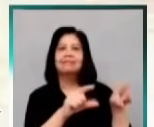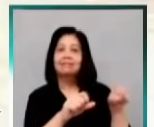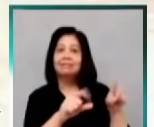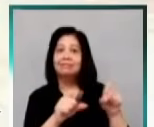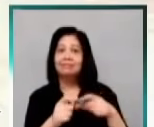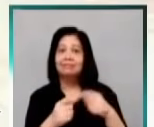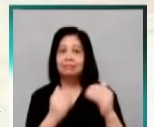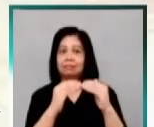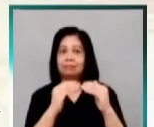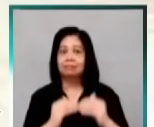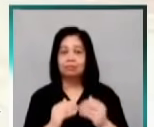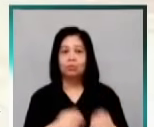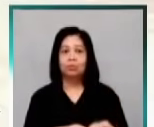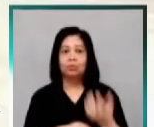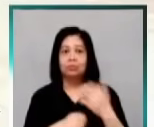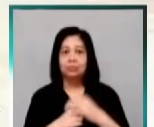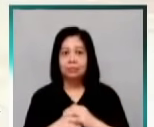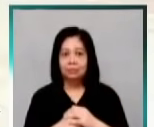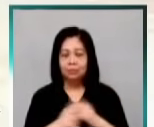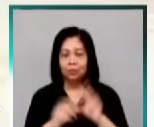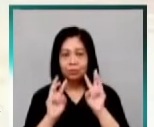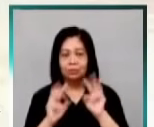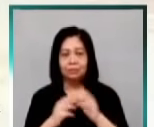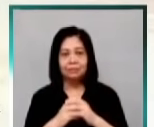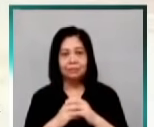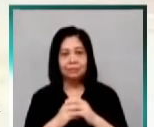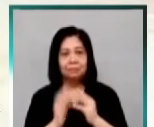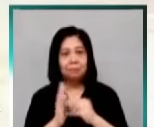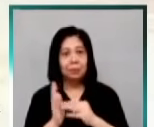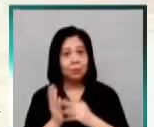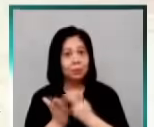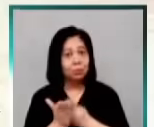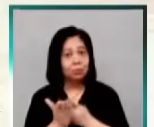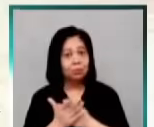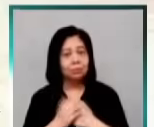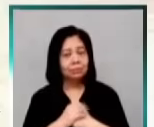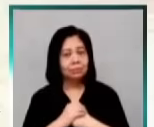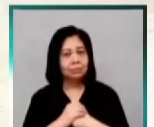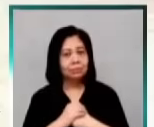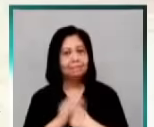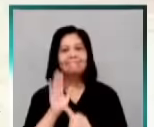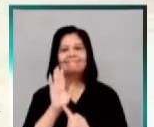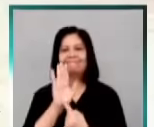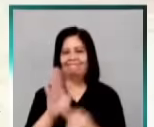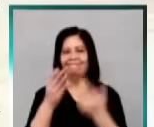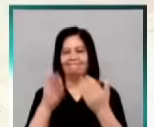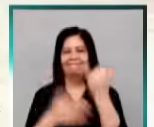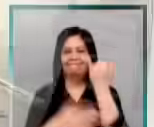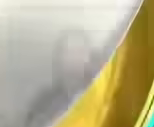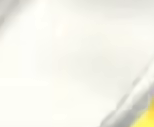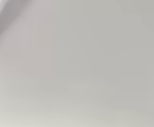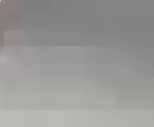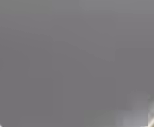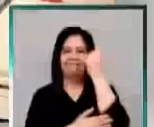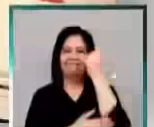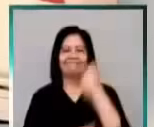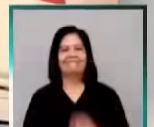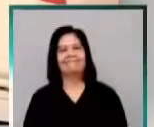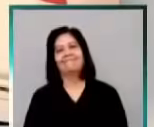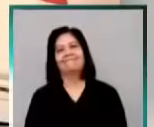halagang, wow! Milyong piso. Ipapakita sa atin niya ni JP Soriano.